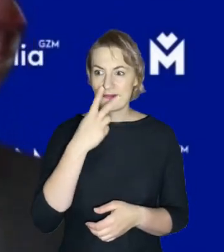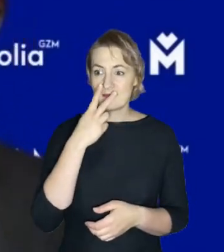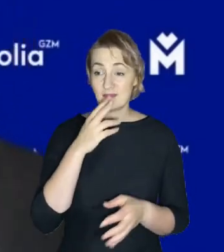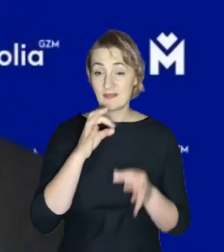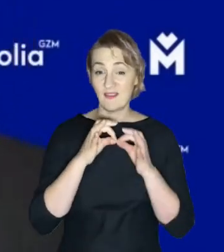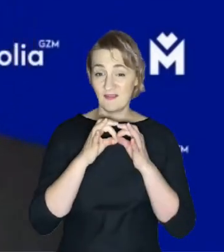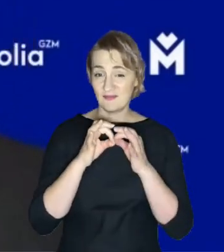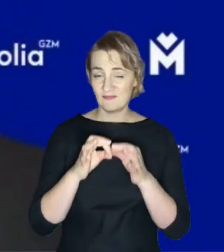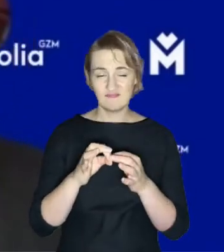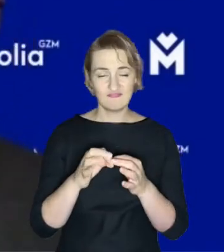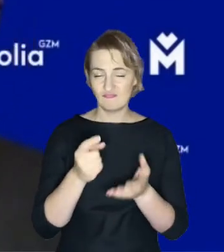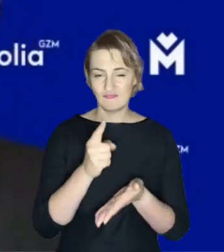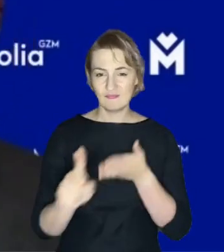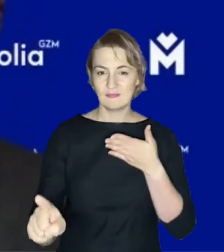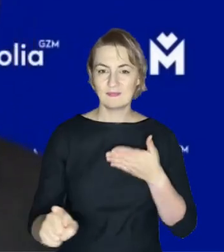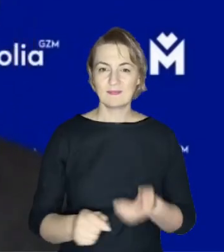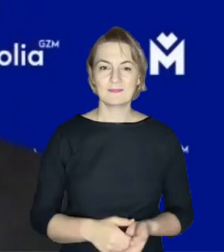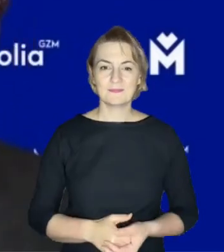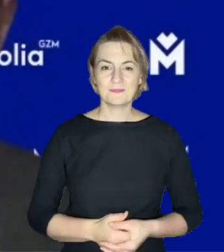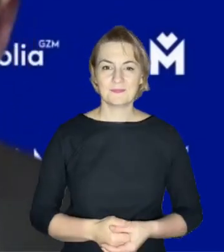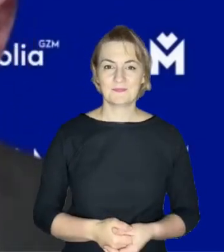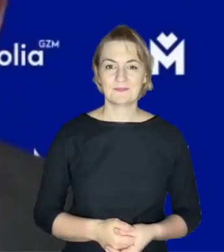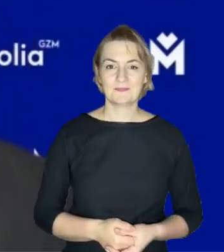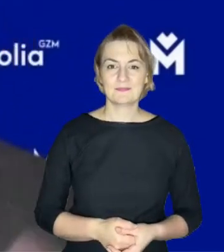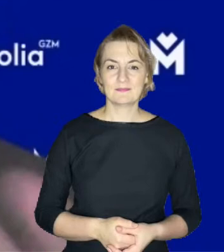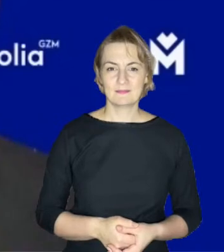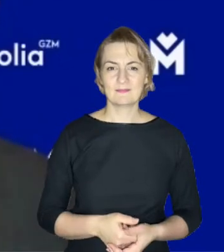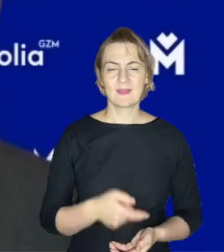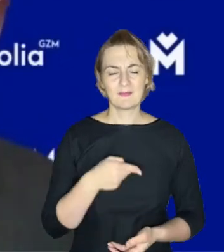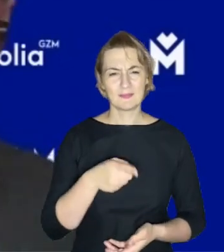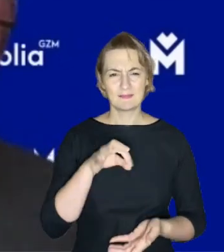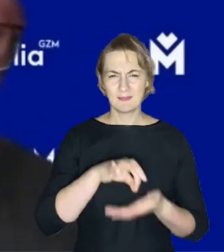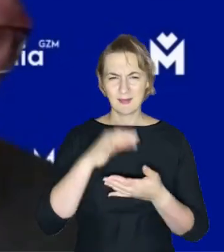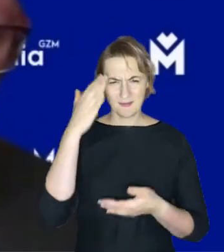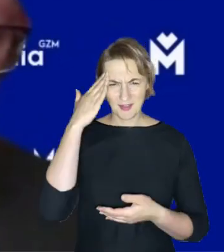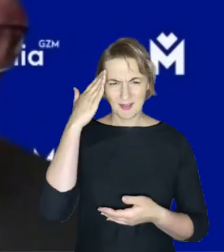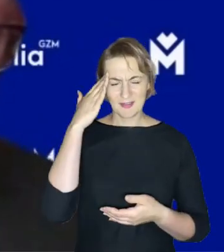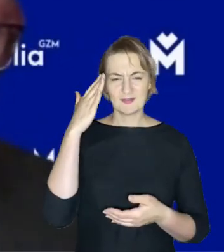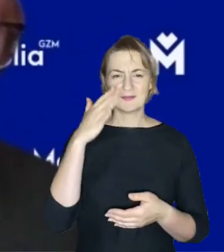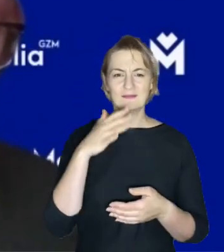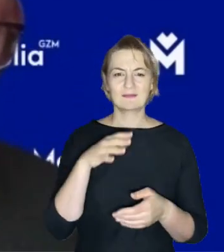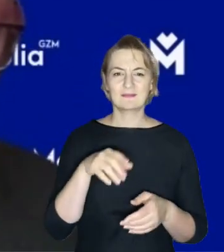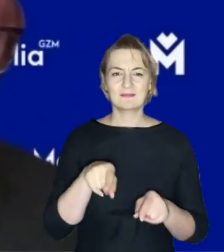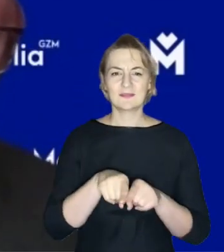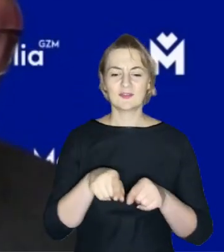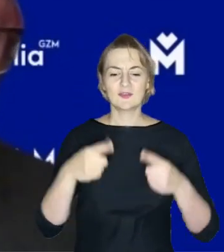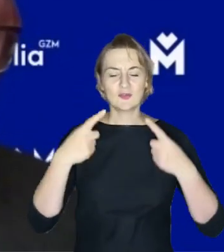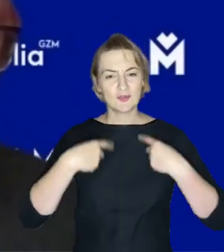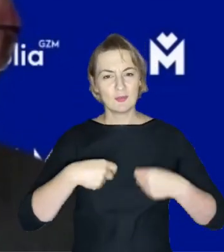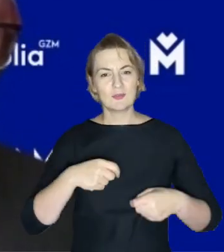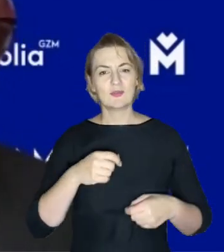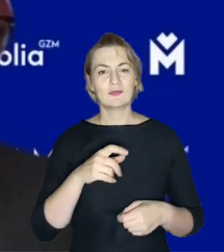przetrwać. Jak pewno doskonale, Wojtku, wiesz i wiele pewno osób, które nas słucha,